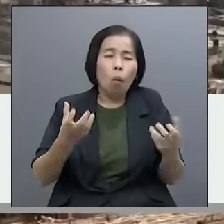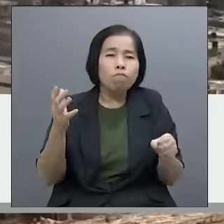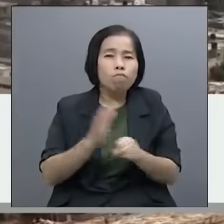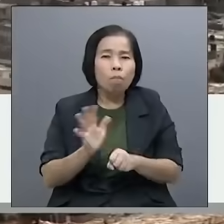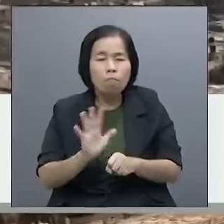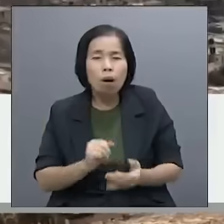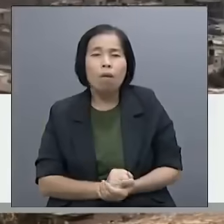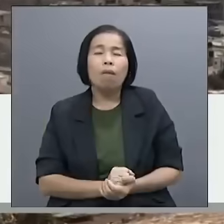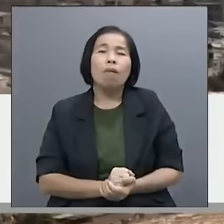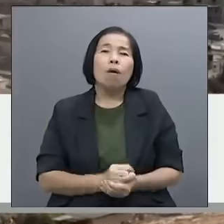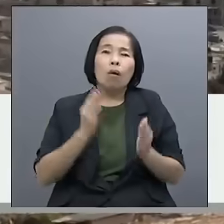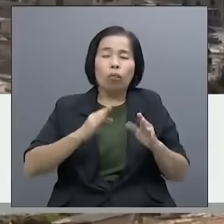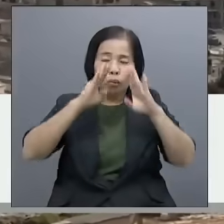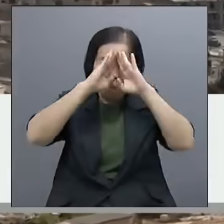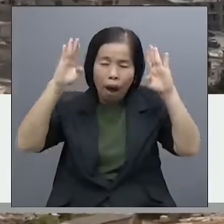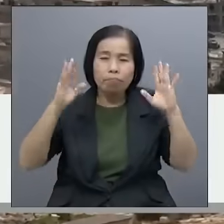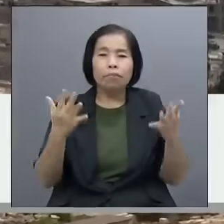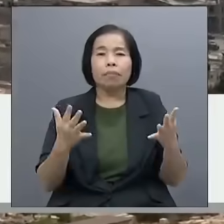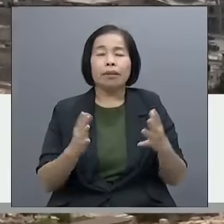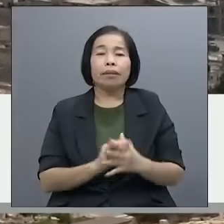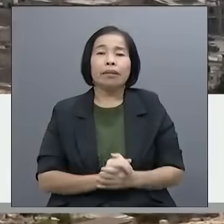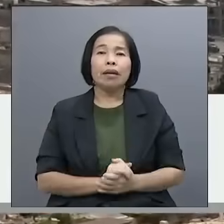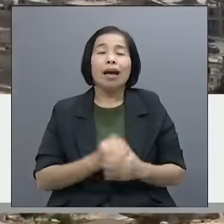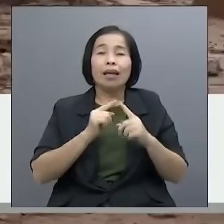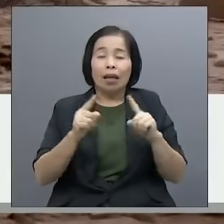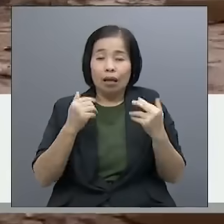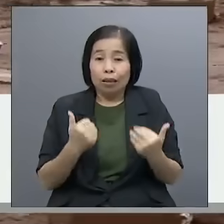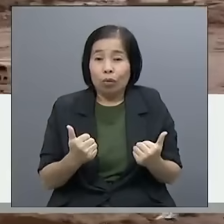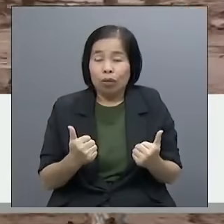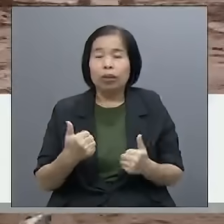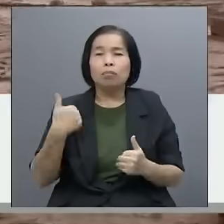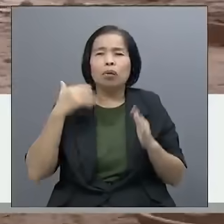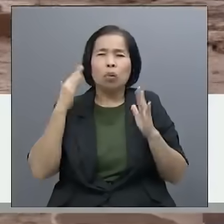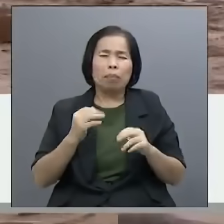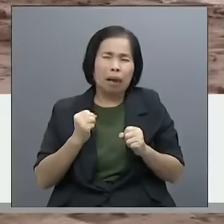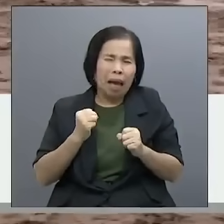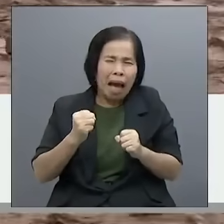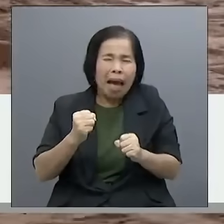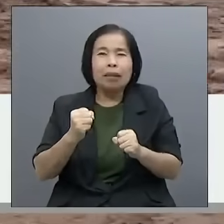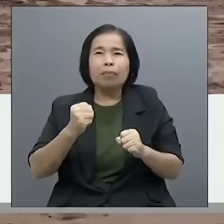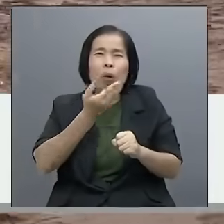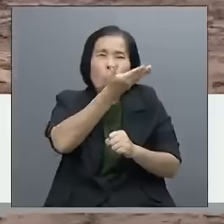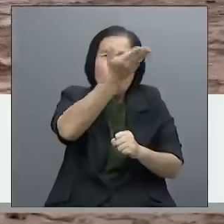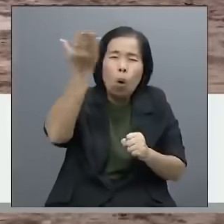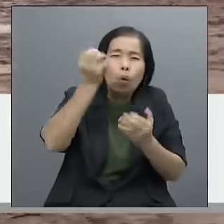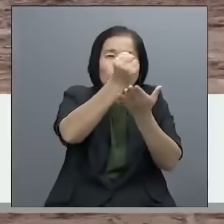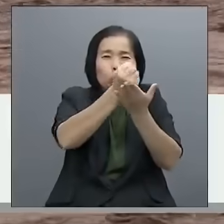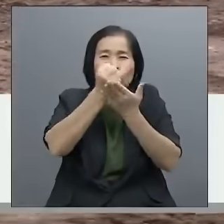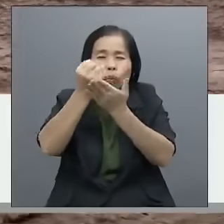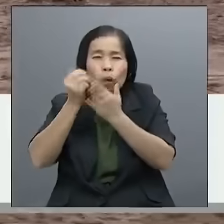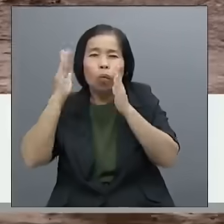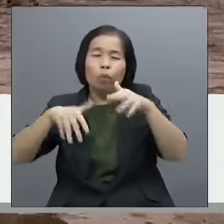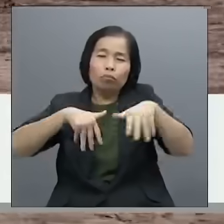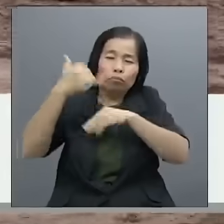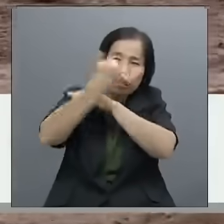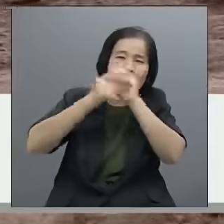ยและผู้ที่มีความรู้ในด้านนี้ขณะที่ในปัจจุบันแม้จะมีความพยายามในการระดมความช่วยเหลือเข้าไปในพื้นที่แต่ก็ท